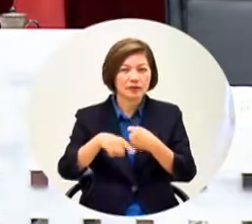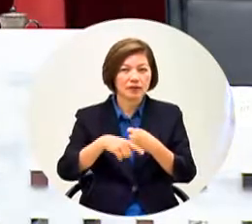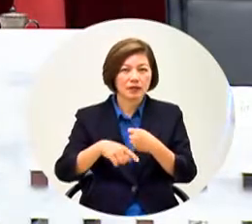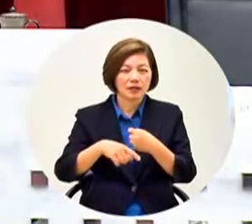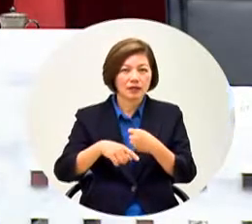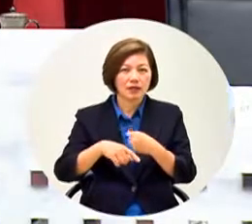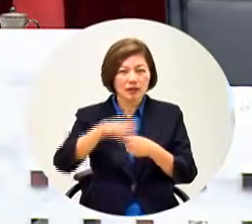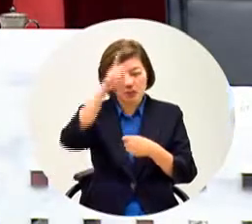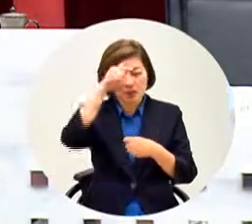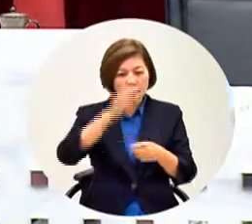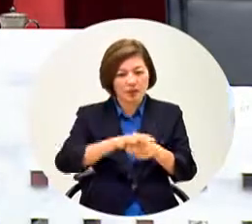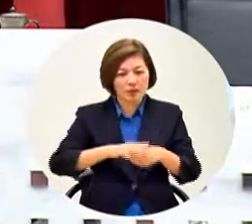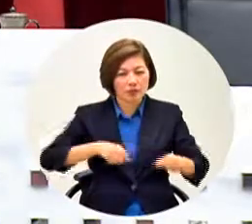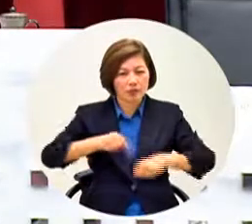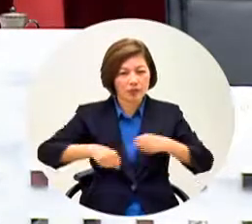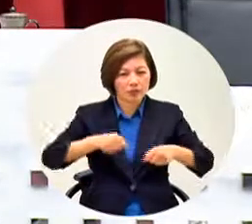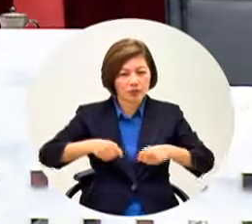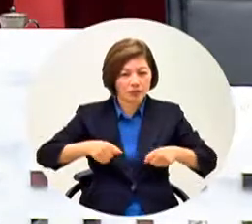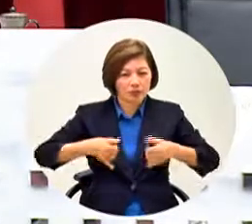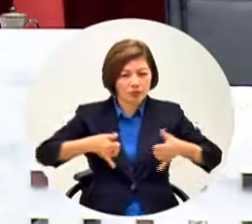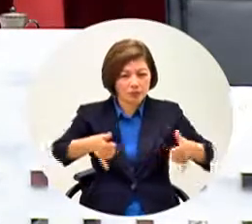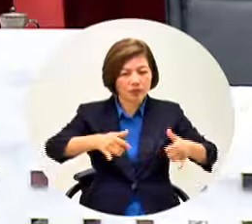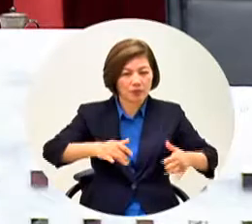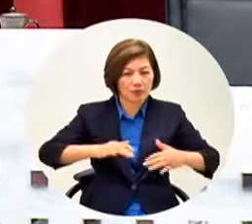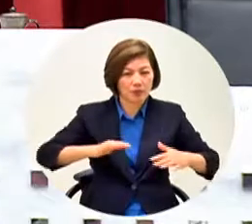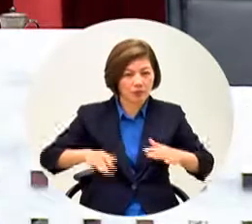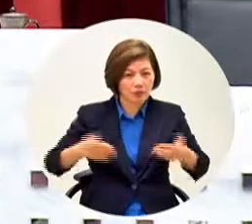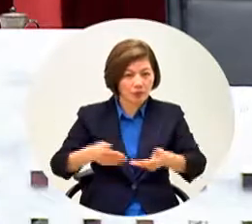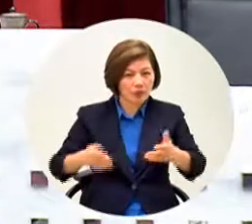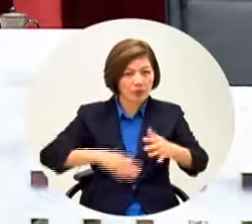哦整个完成，这样好不好？